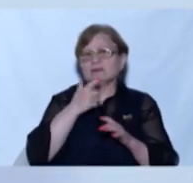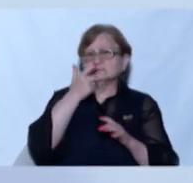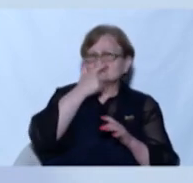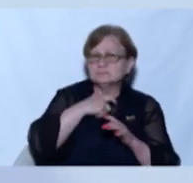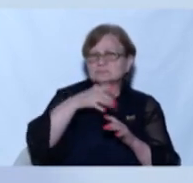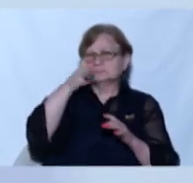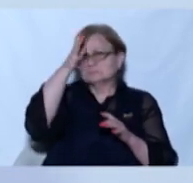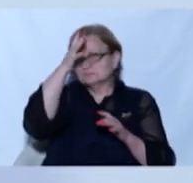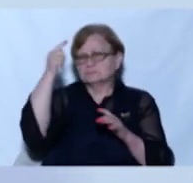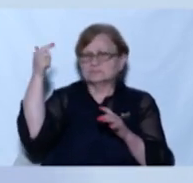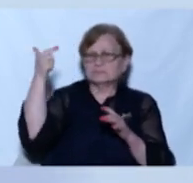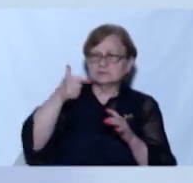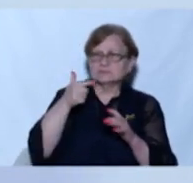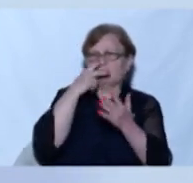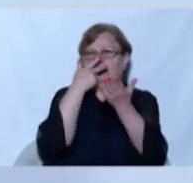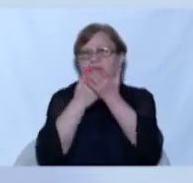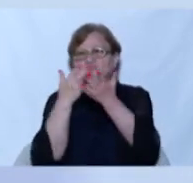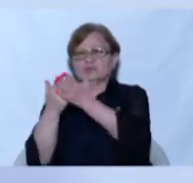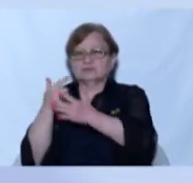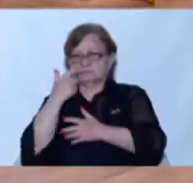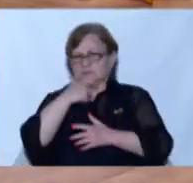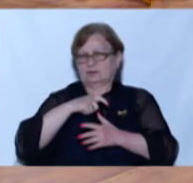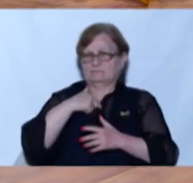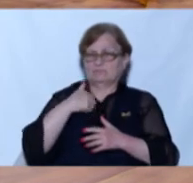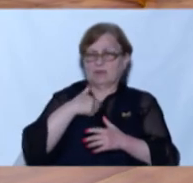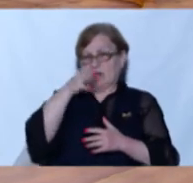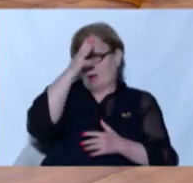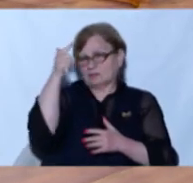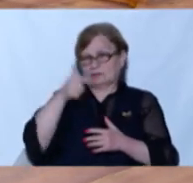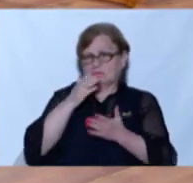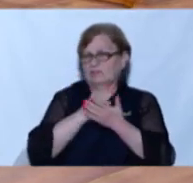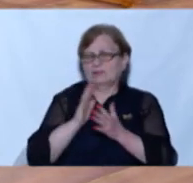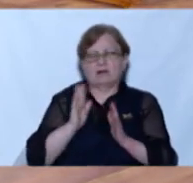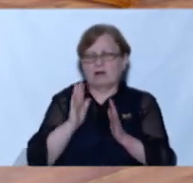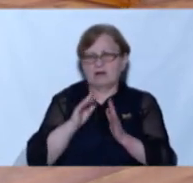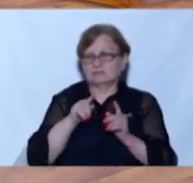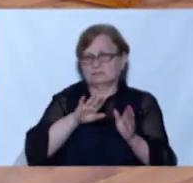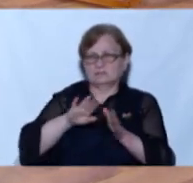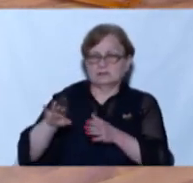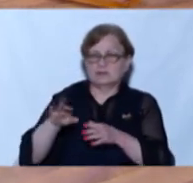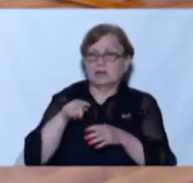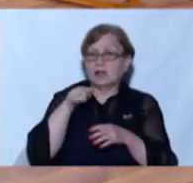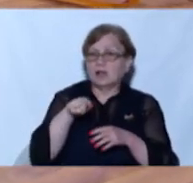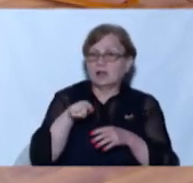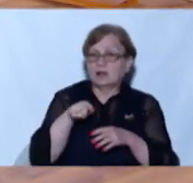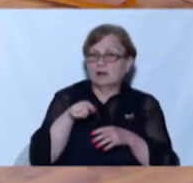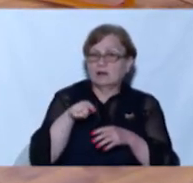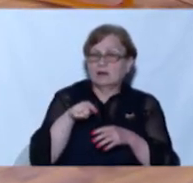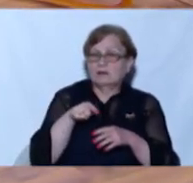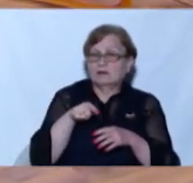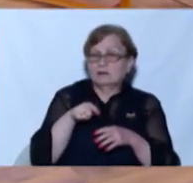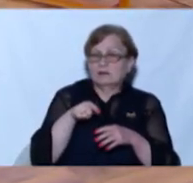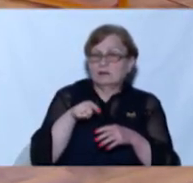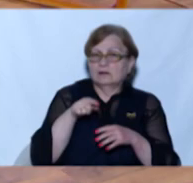რომელიც ვინმეს უჩვენებს საკუთარ ინტელექტს, არამც და არამც. და აი ამ მე გითხარით წინა შეხვედრის დროსაც